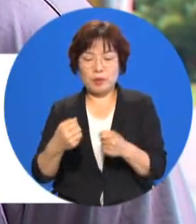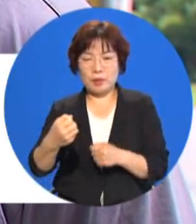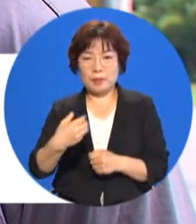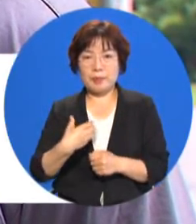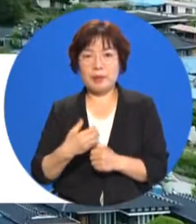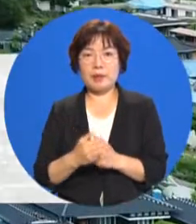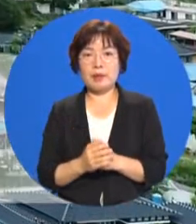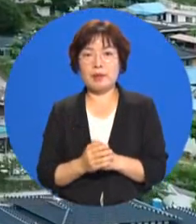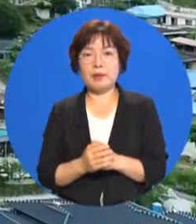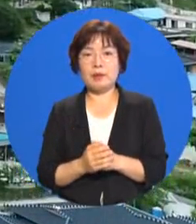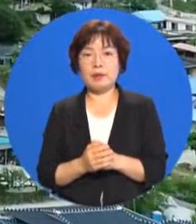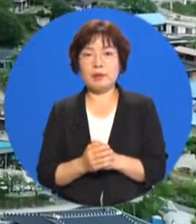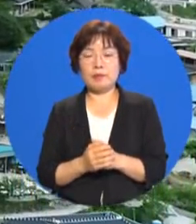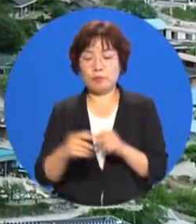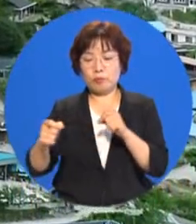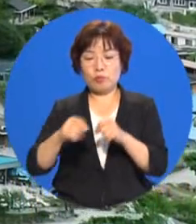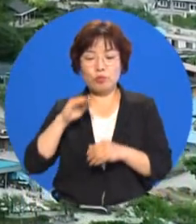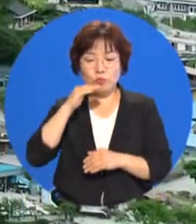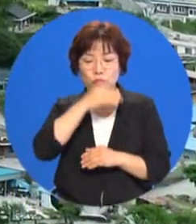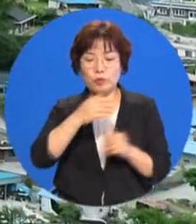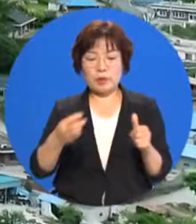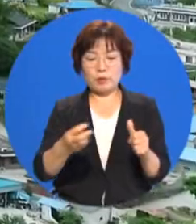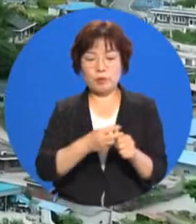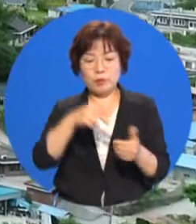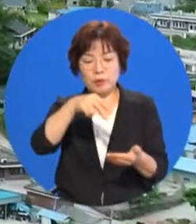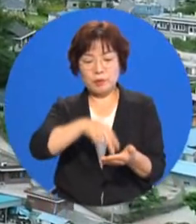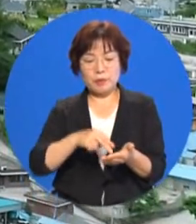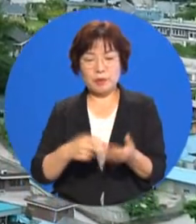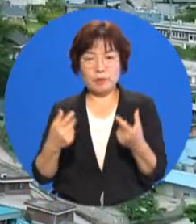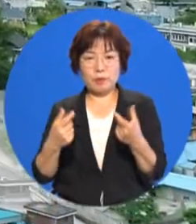하시더라고. 인근 구례군도 사정은 마찬가지.